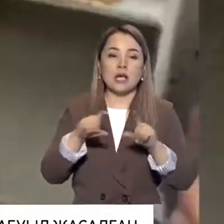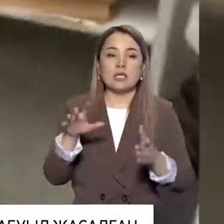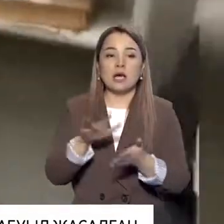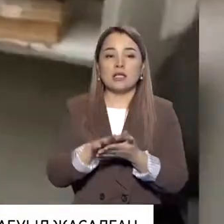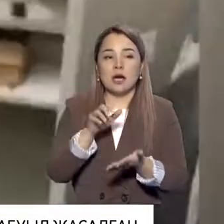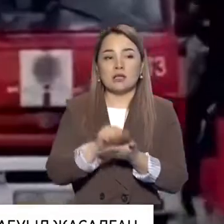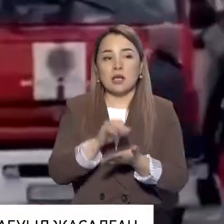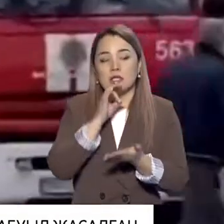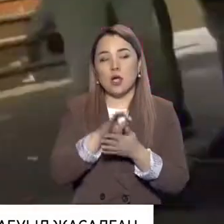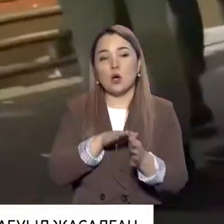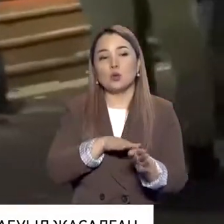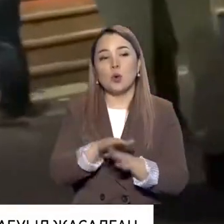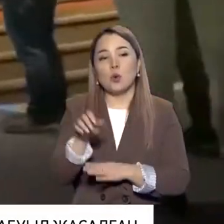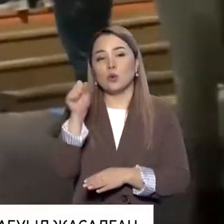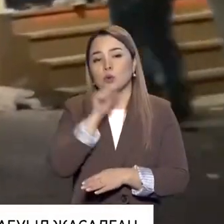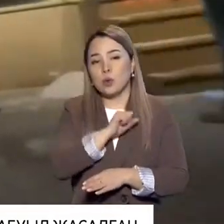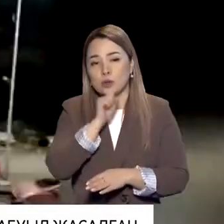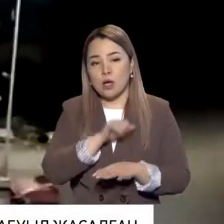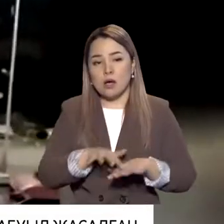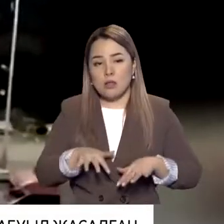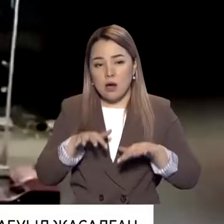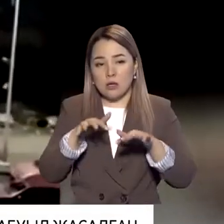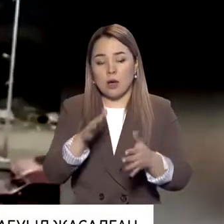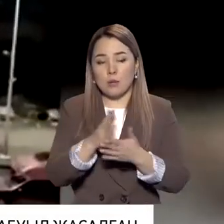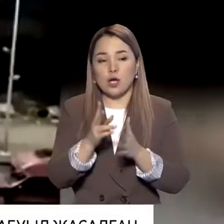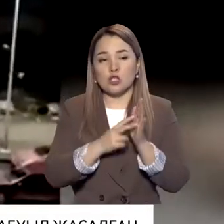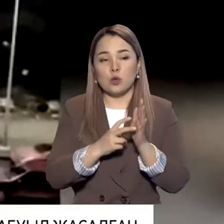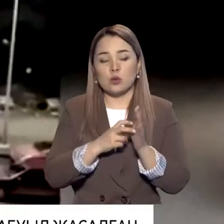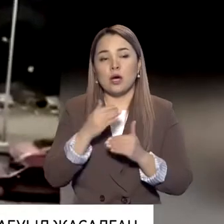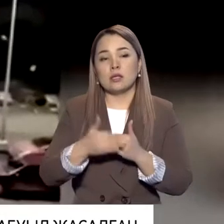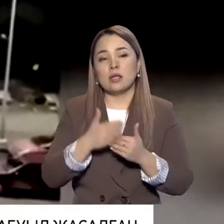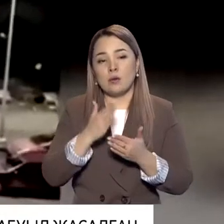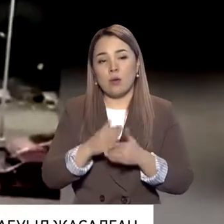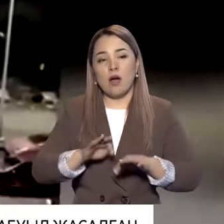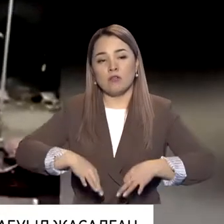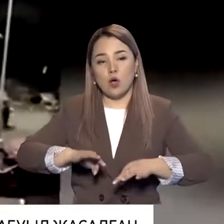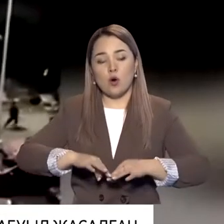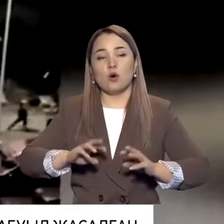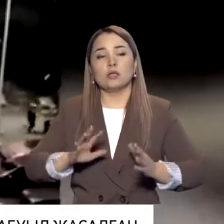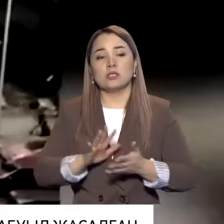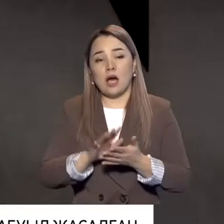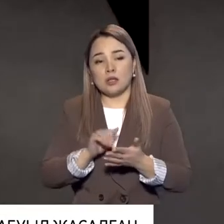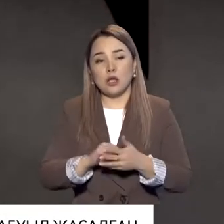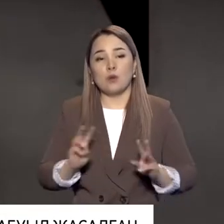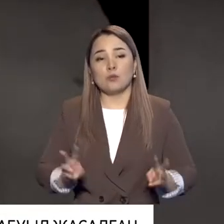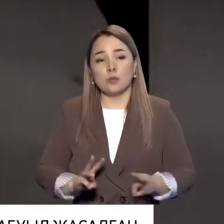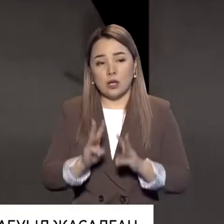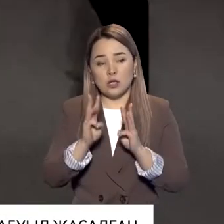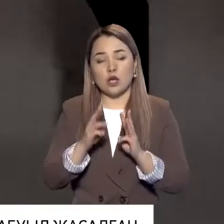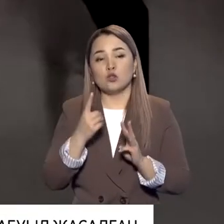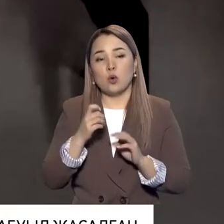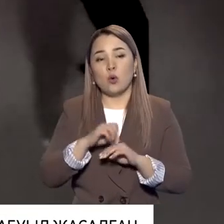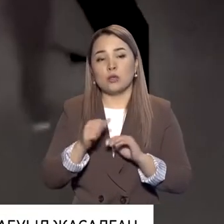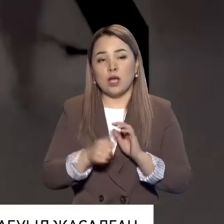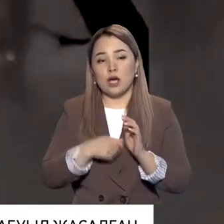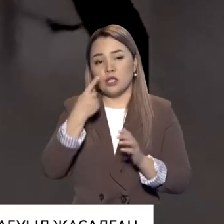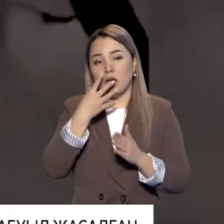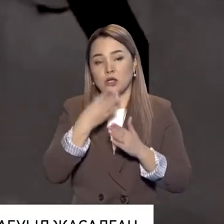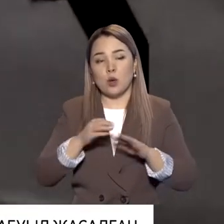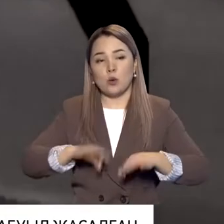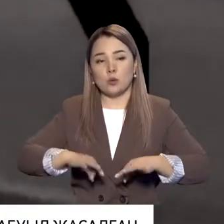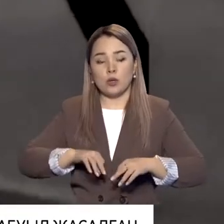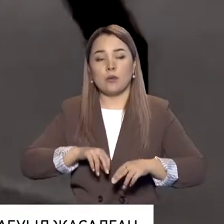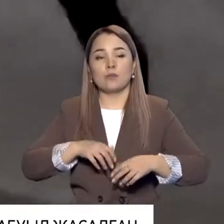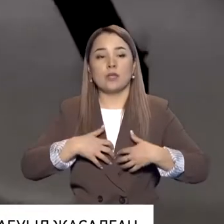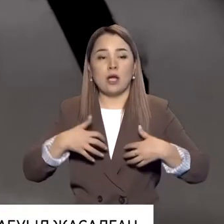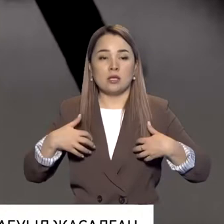келіп, олар толықтай тоналған. Бұдан бөлек 700-ден астам автокөлік зақымдалып, жойылған. Оның ішінде 116 жеке көлік бар. 7 аңшылық